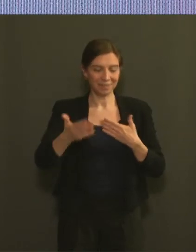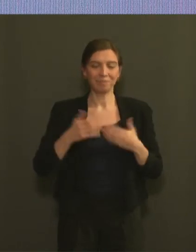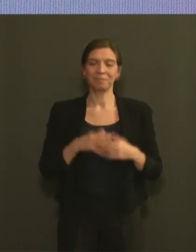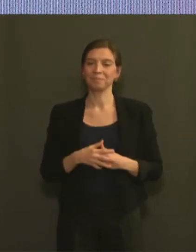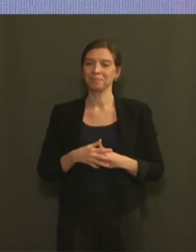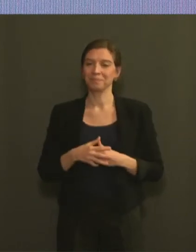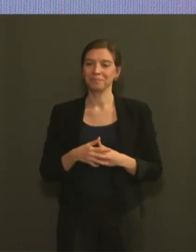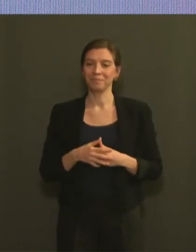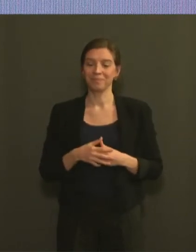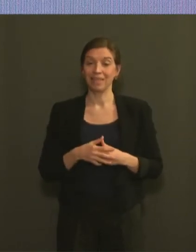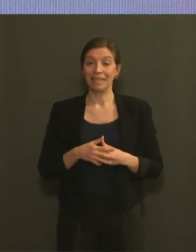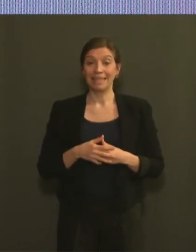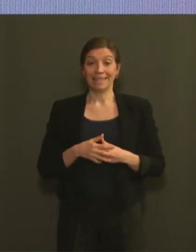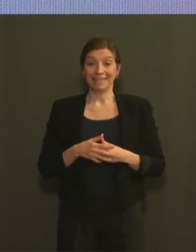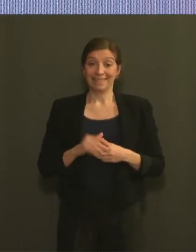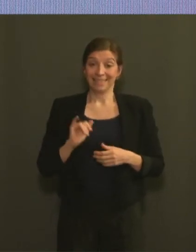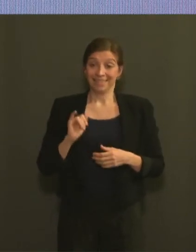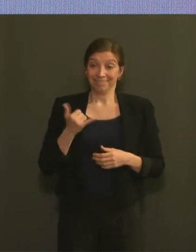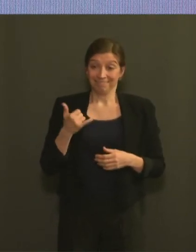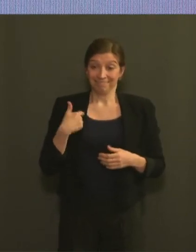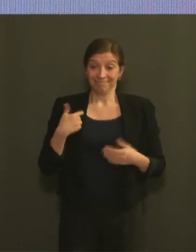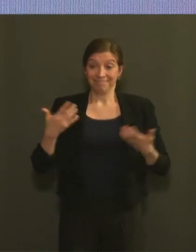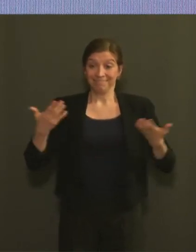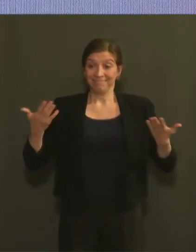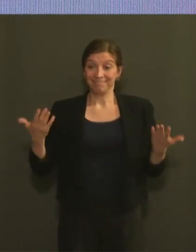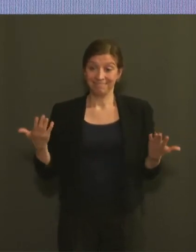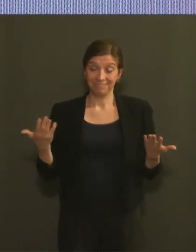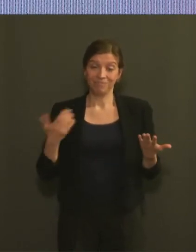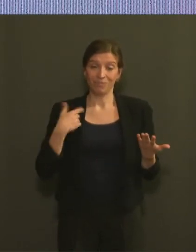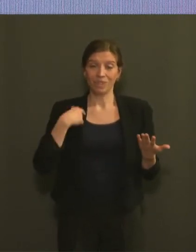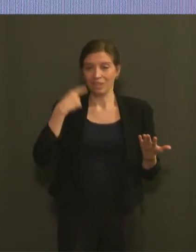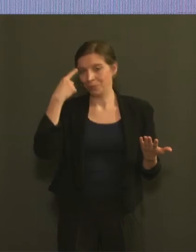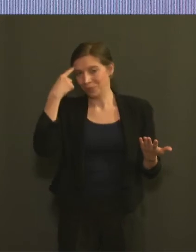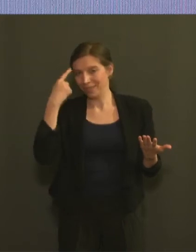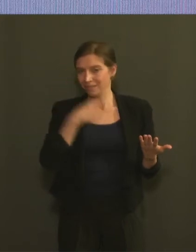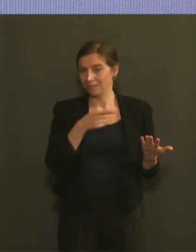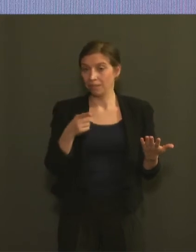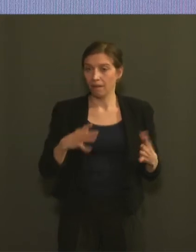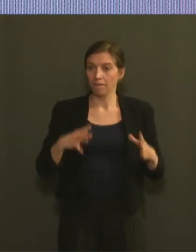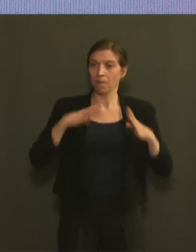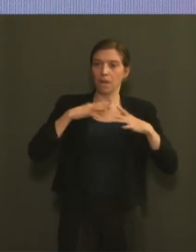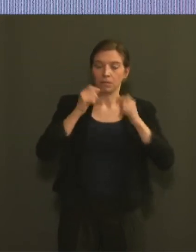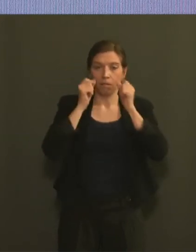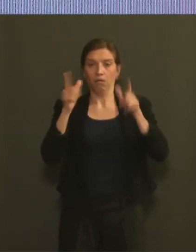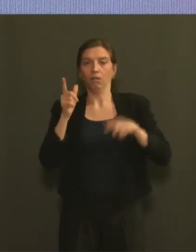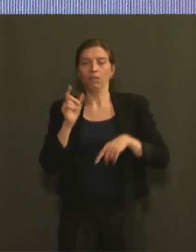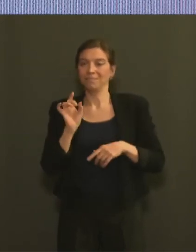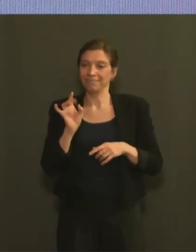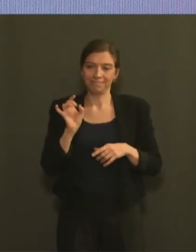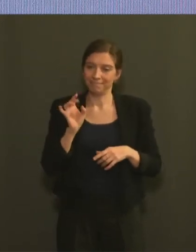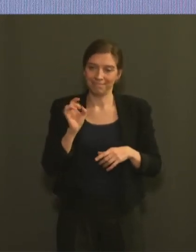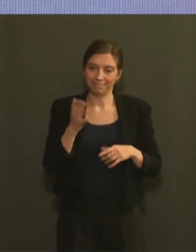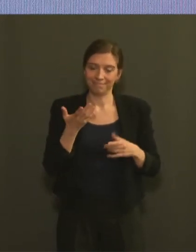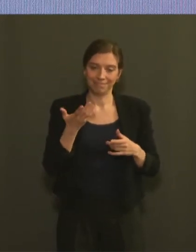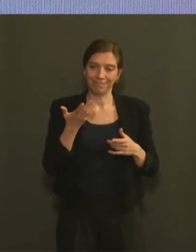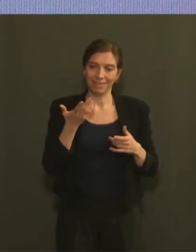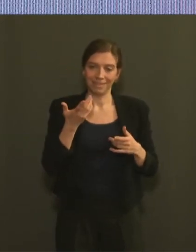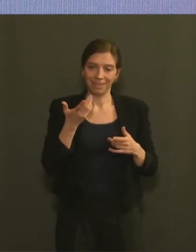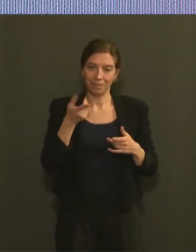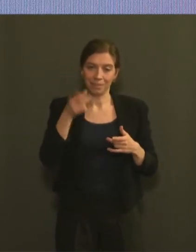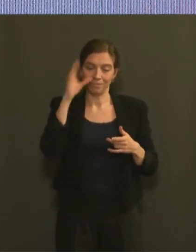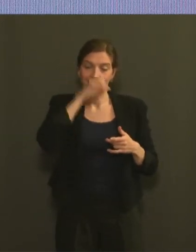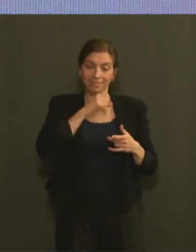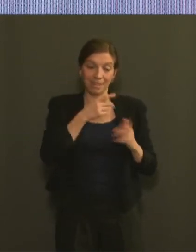il souligne tout éclate vos de fest'arts fils usine au stade va être